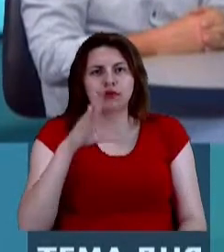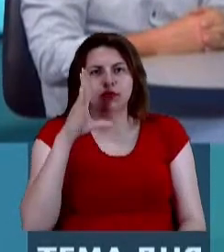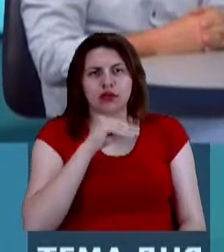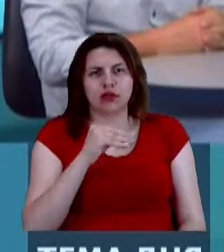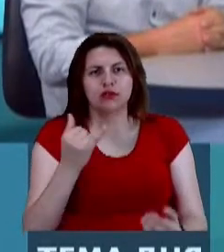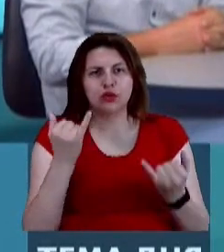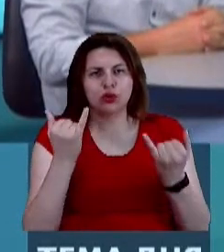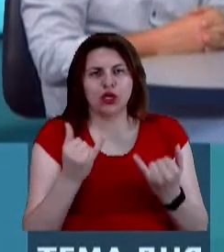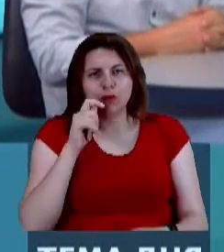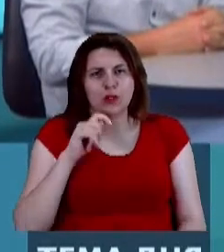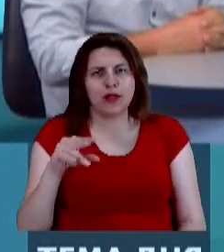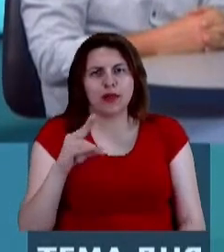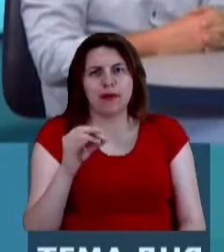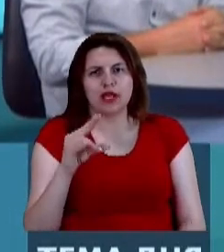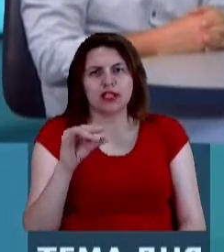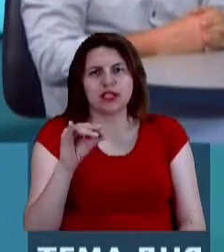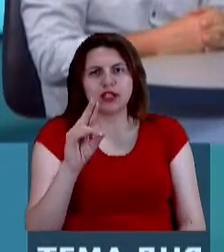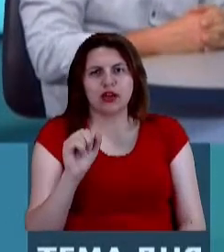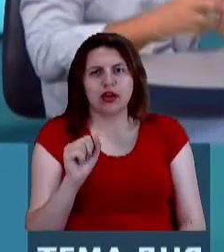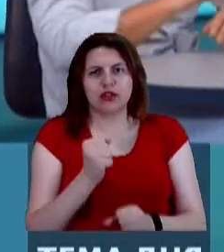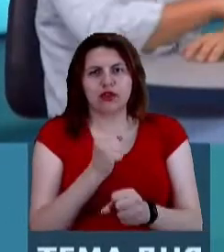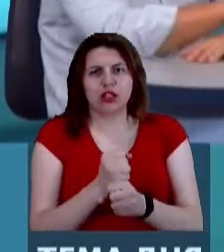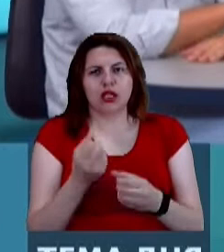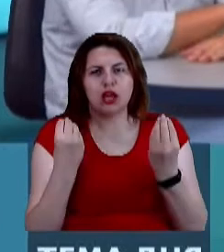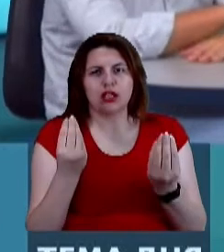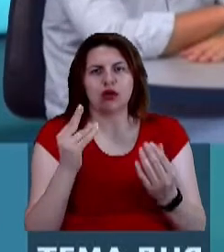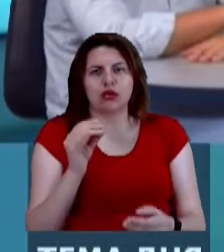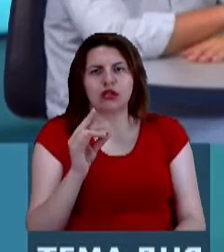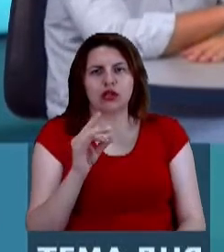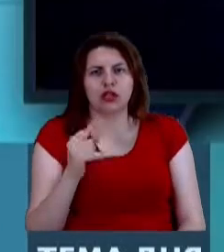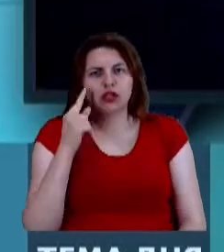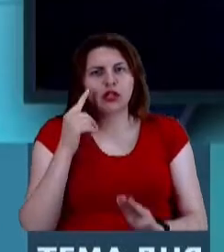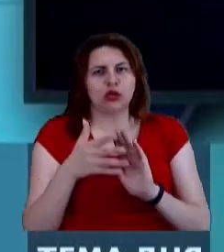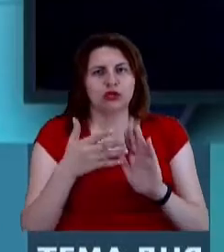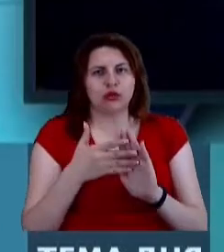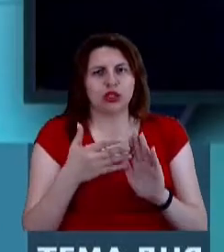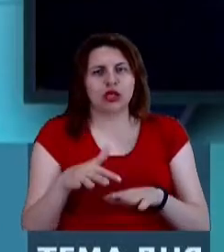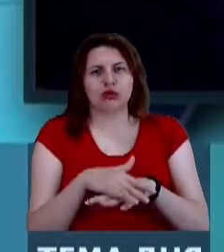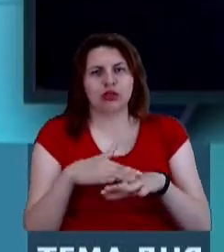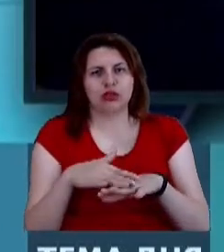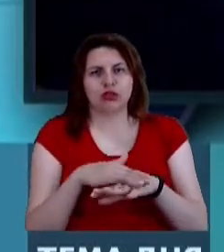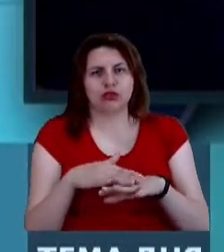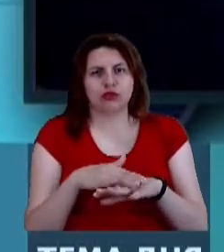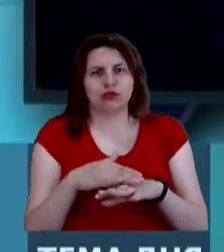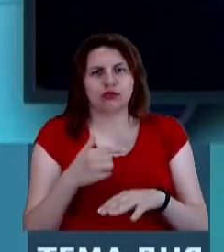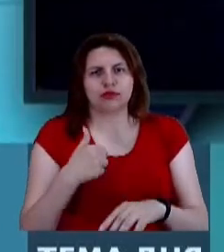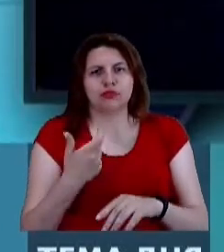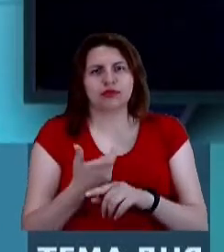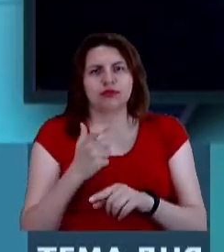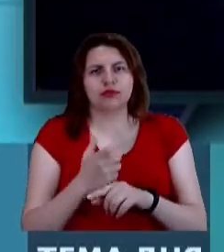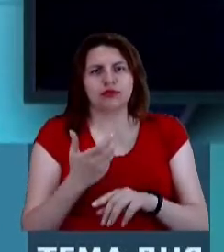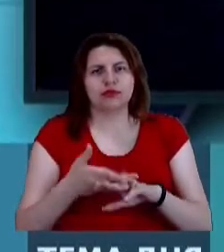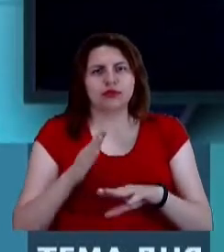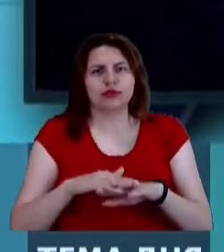Створювати ось цей якісний контент і безпосередньо розуміти цільову аудиторію? Мені дуже важко відповісти на це запитання, тому що я